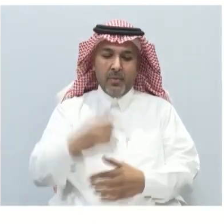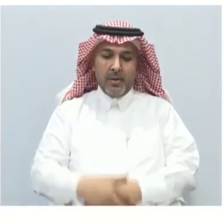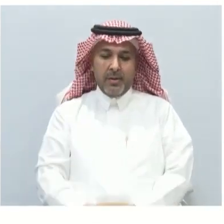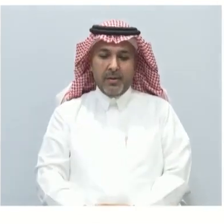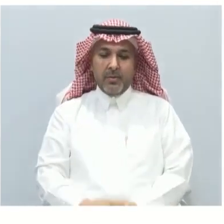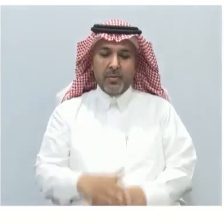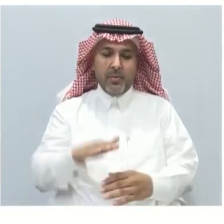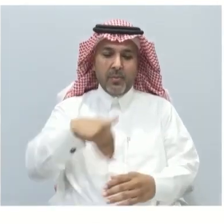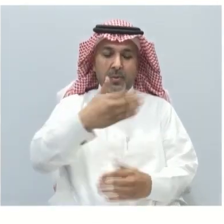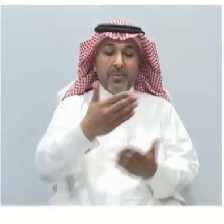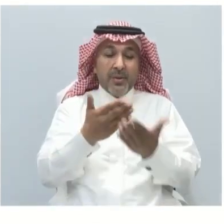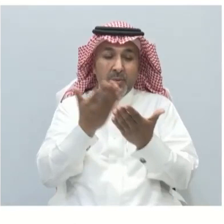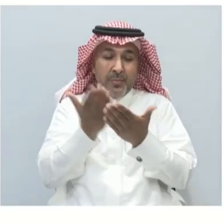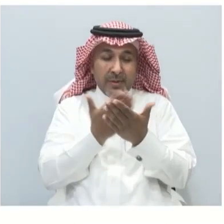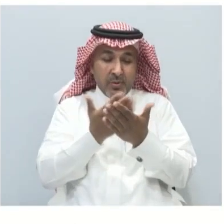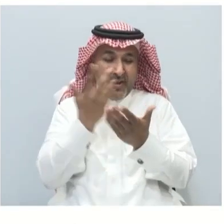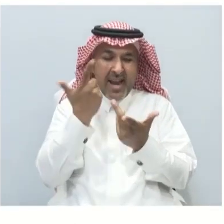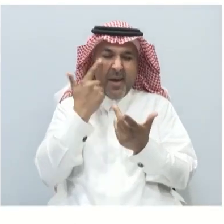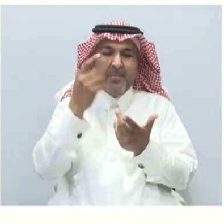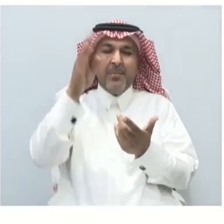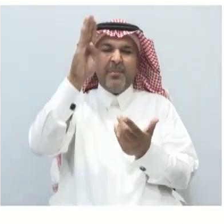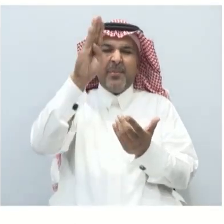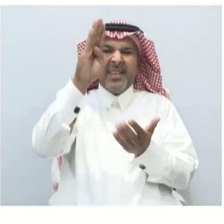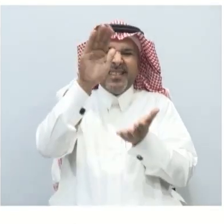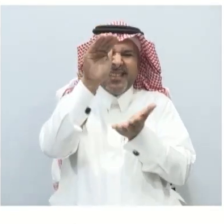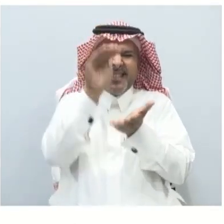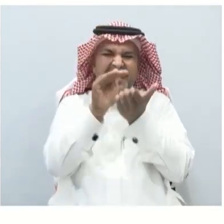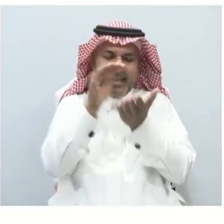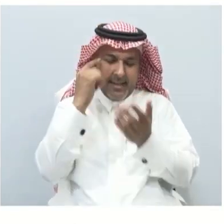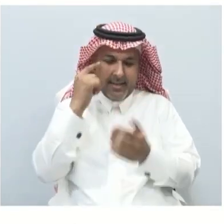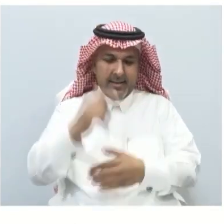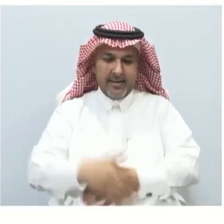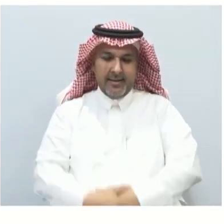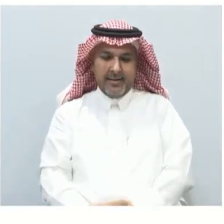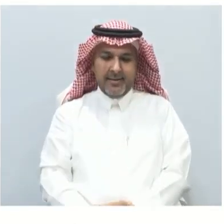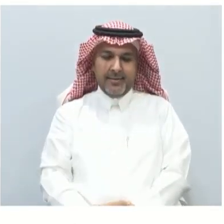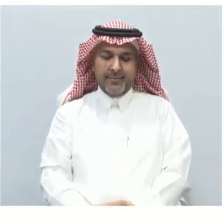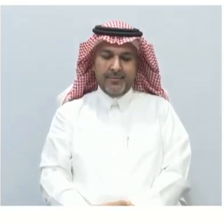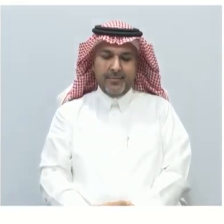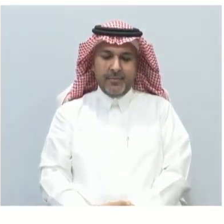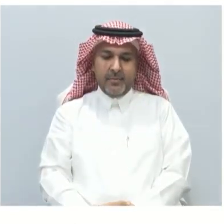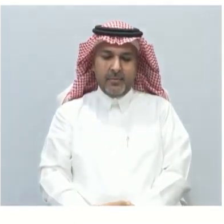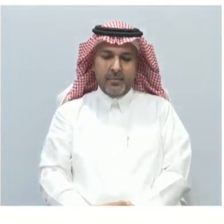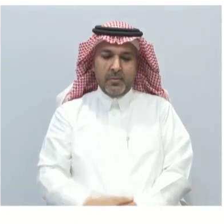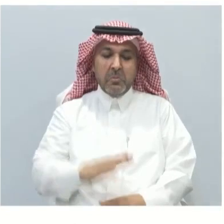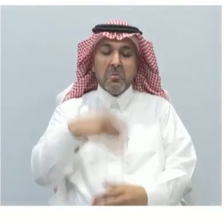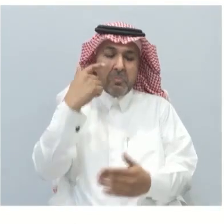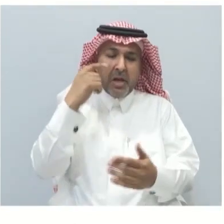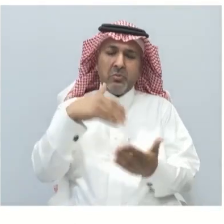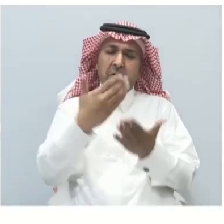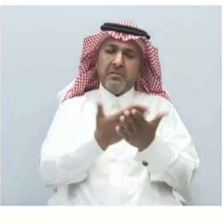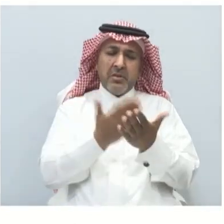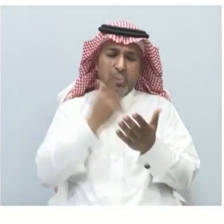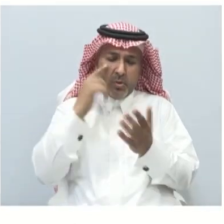داله الاسيه اذا كان الاساس اقل من واحد ثم نتكلم عن تمثيل دوال النمو الاسي بيانيا وتمثيل دوال